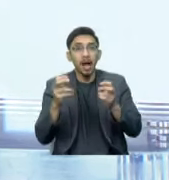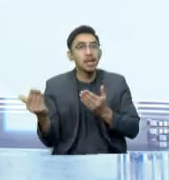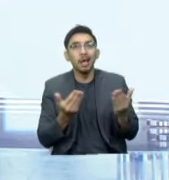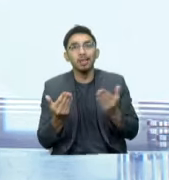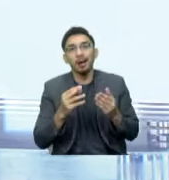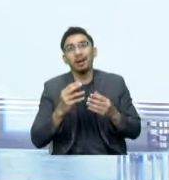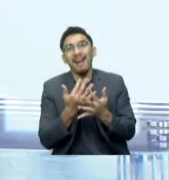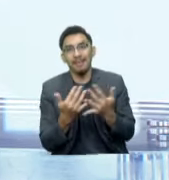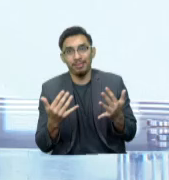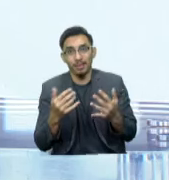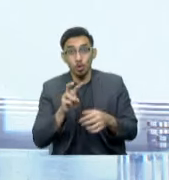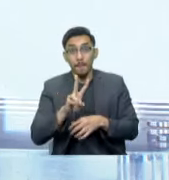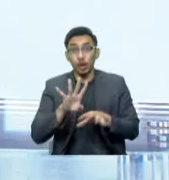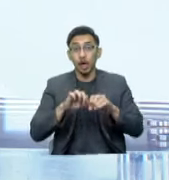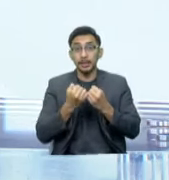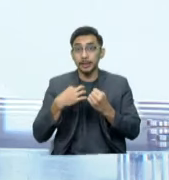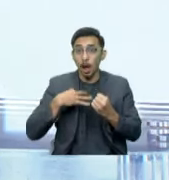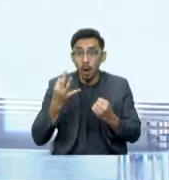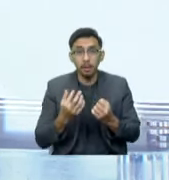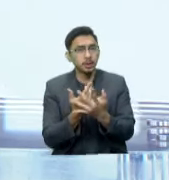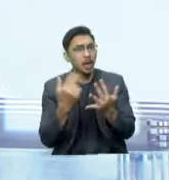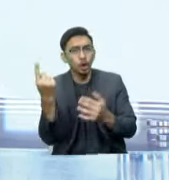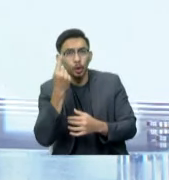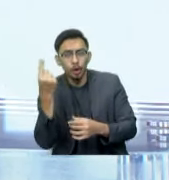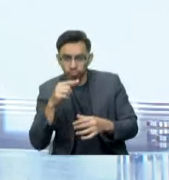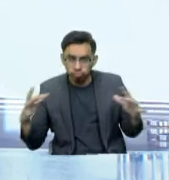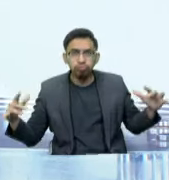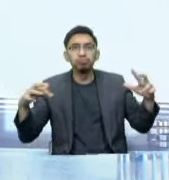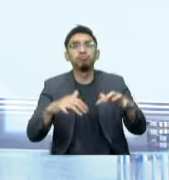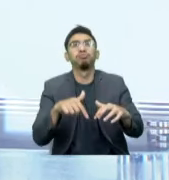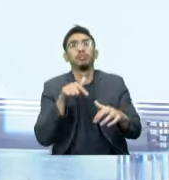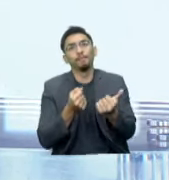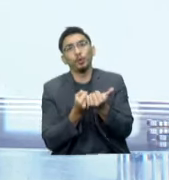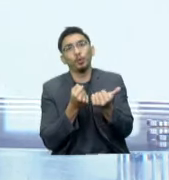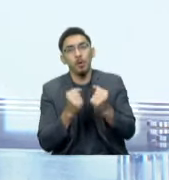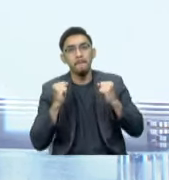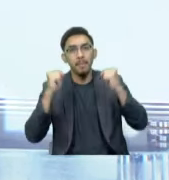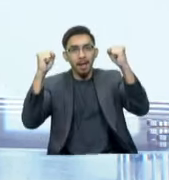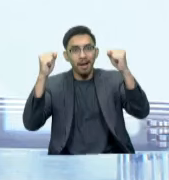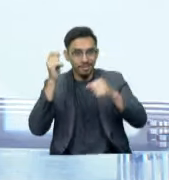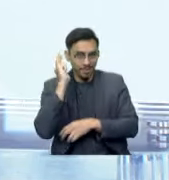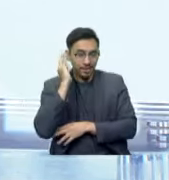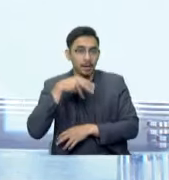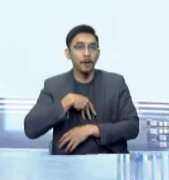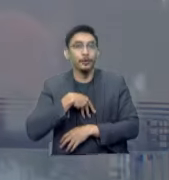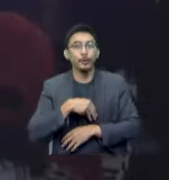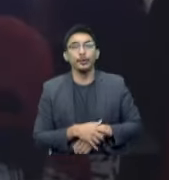Rakyat dihadiri 24 organisasi relawan dan masyarakat umum dan digelar untuk mendukung pemenangan Ganjar Mahfud.